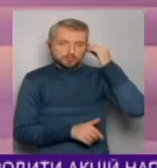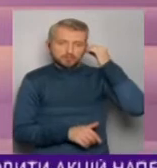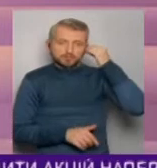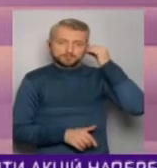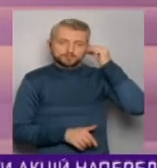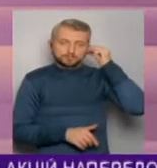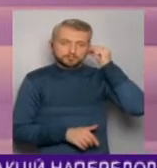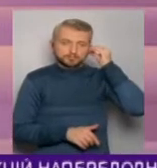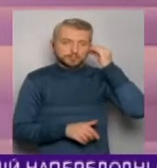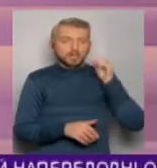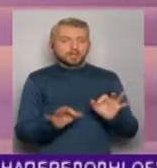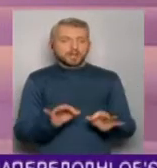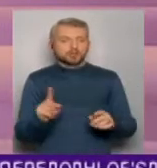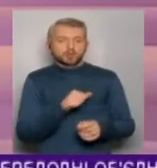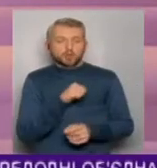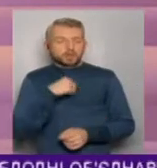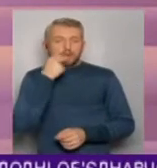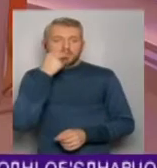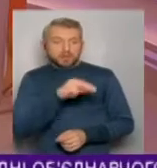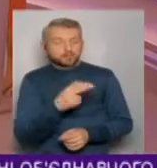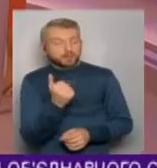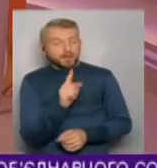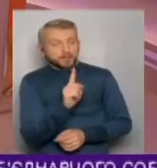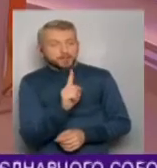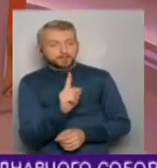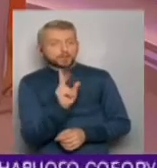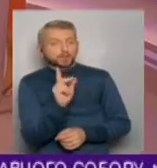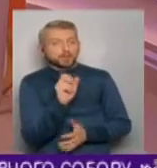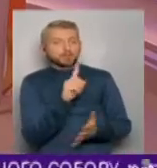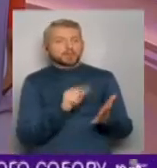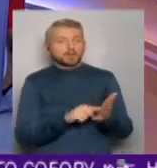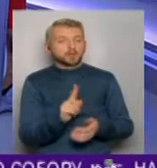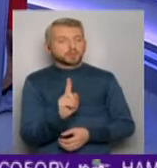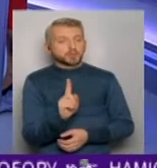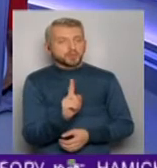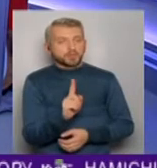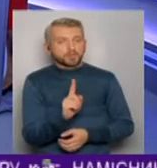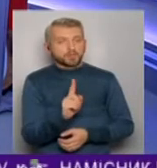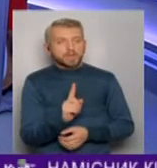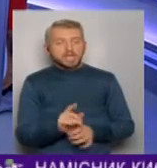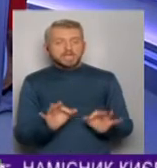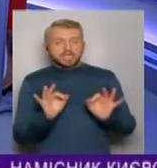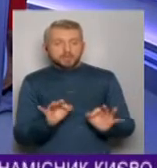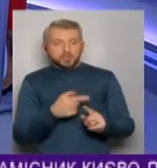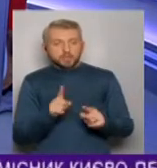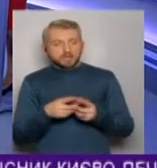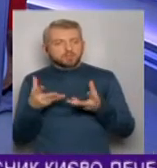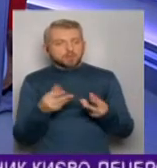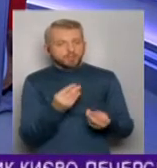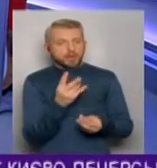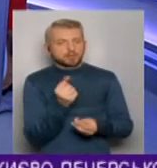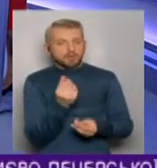Значить, звичайно, що найкраще, але друге питання, що, звичайно, це впливає на